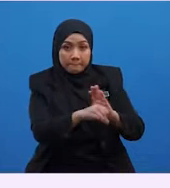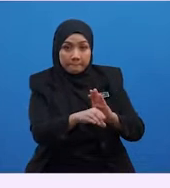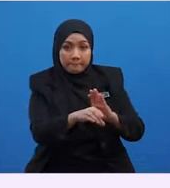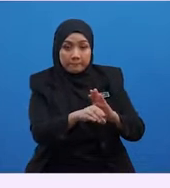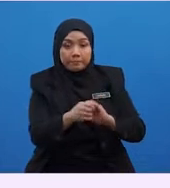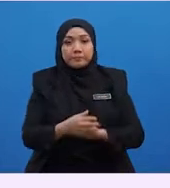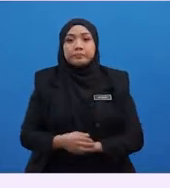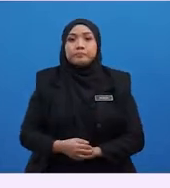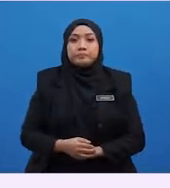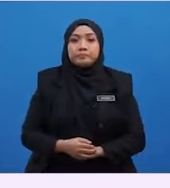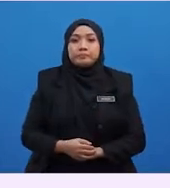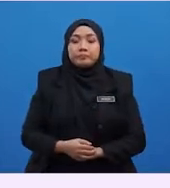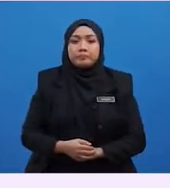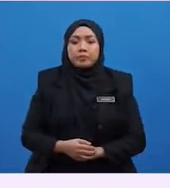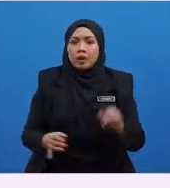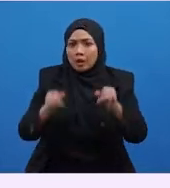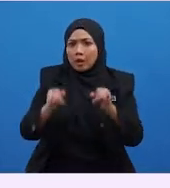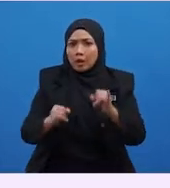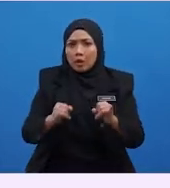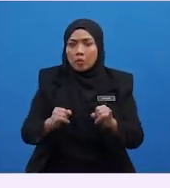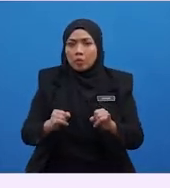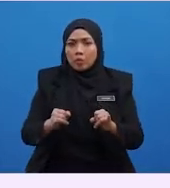sebagai dialog jika capaian gagal.